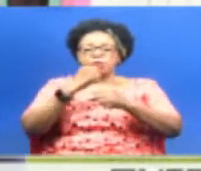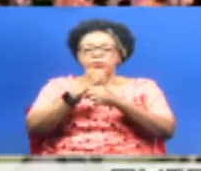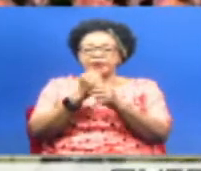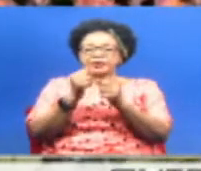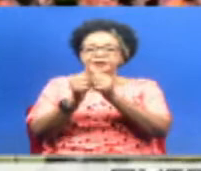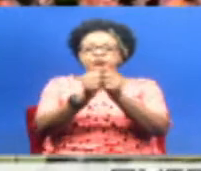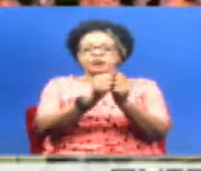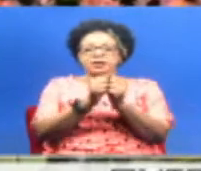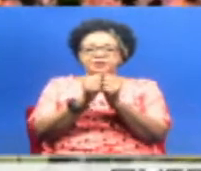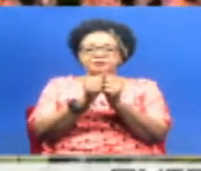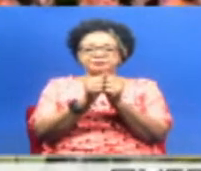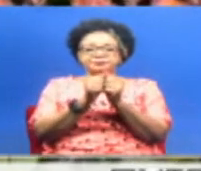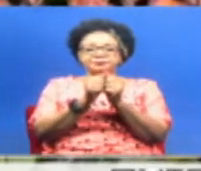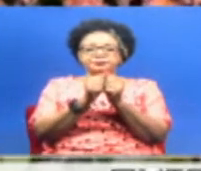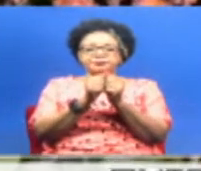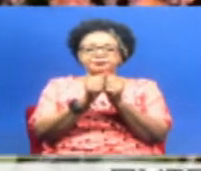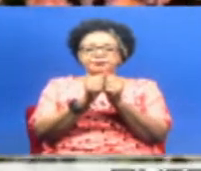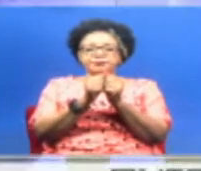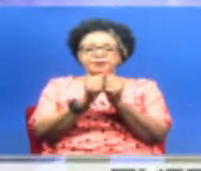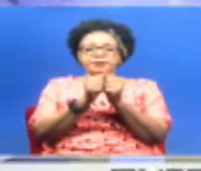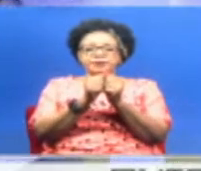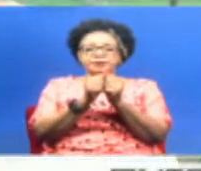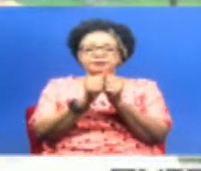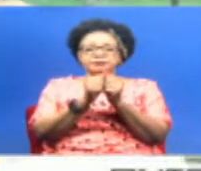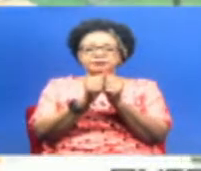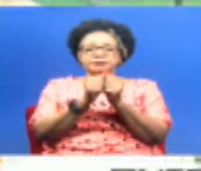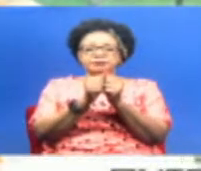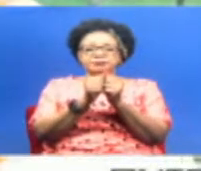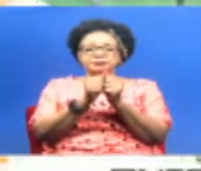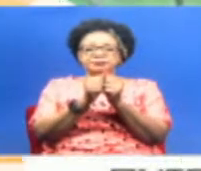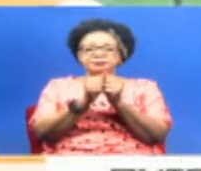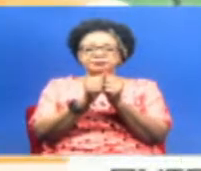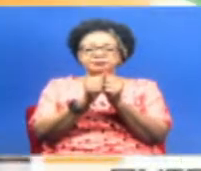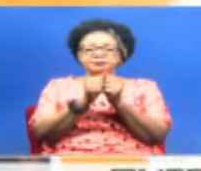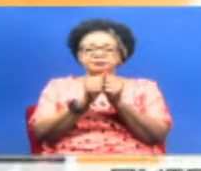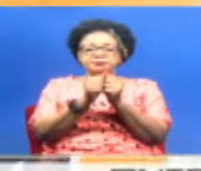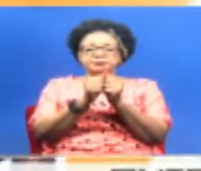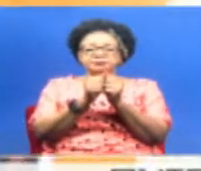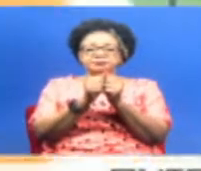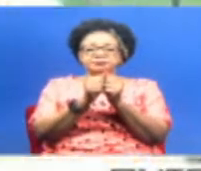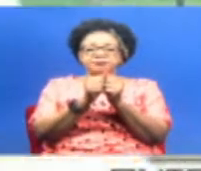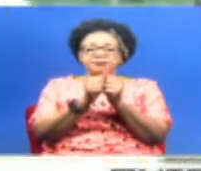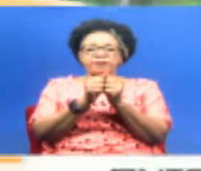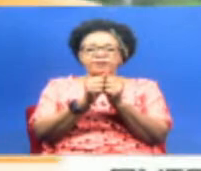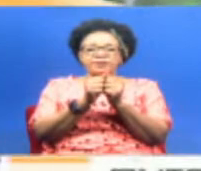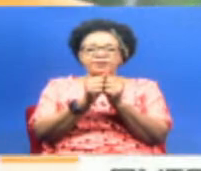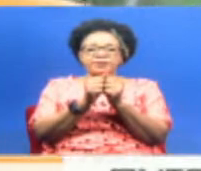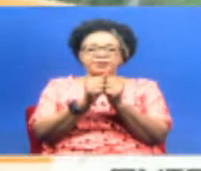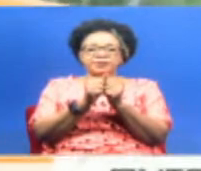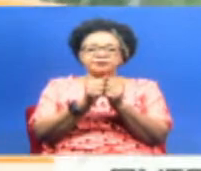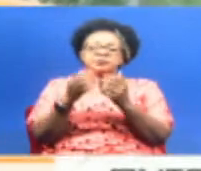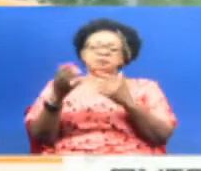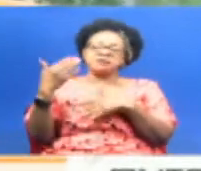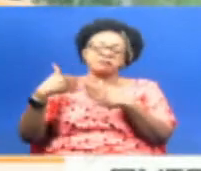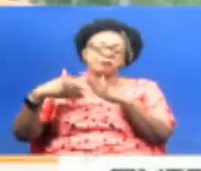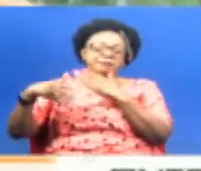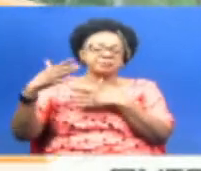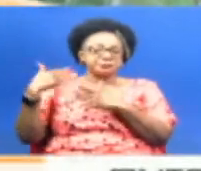na yeye. Kwa tunasikiliza kutoka mababu zetu kina